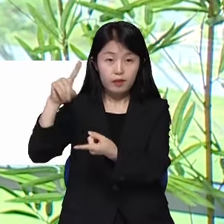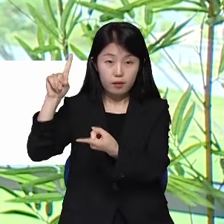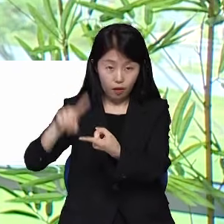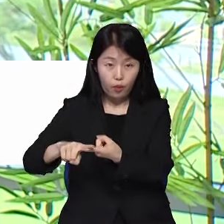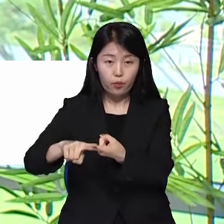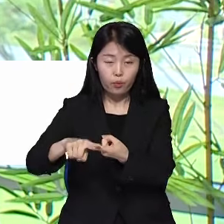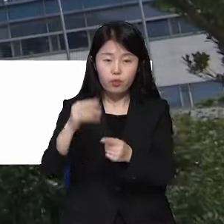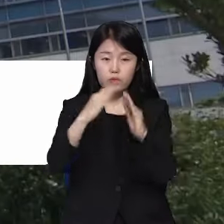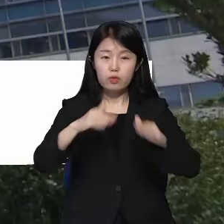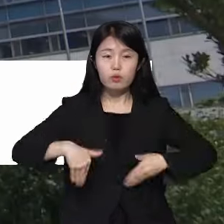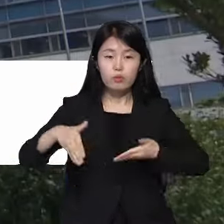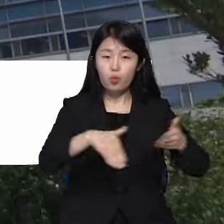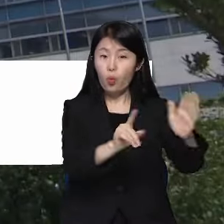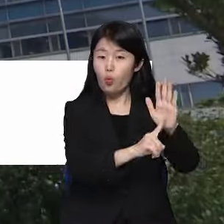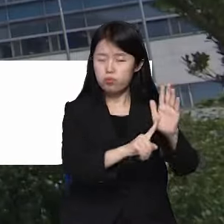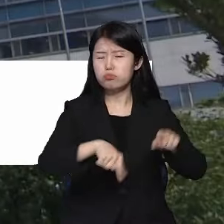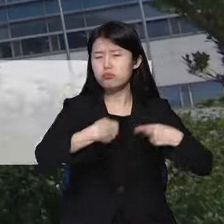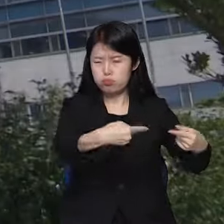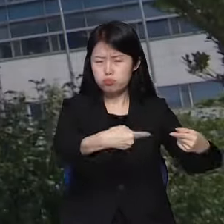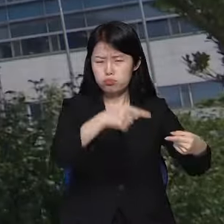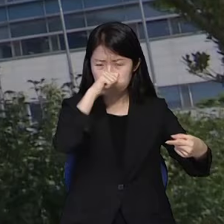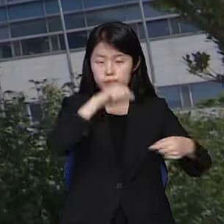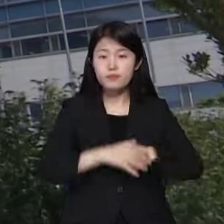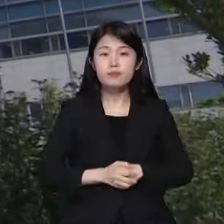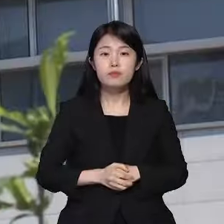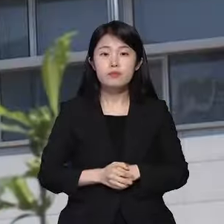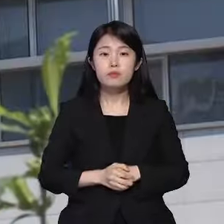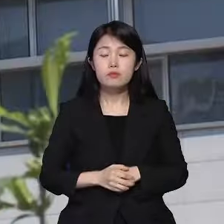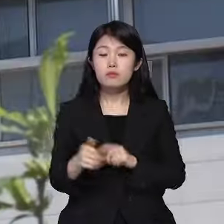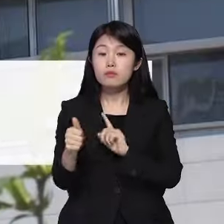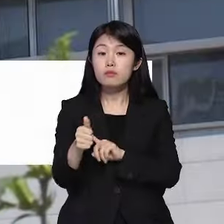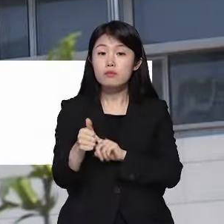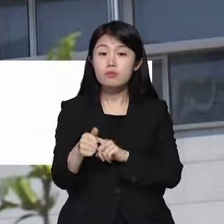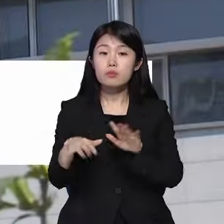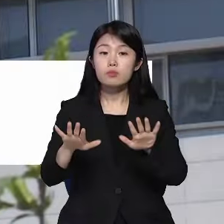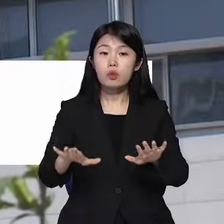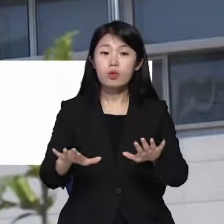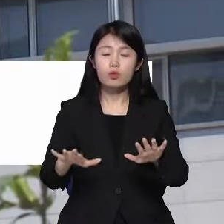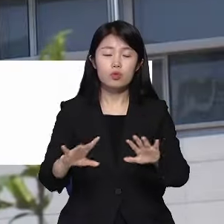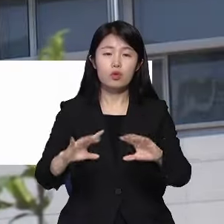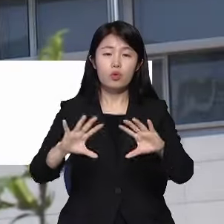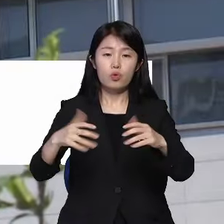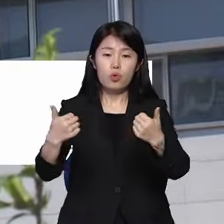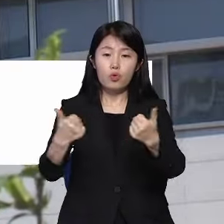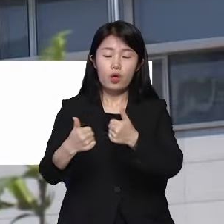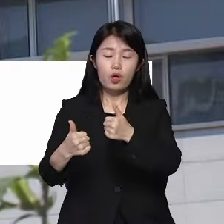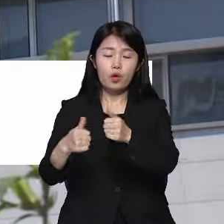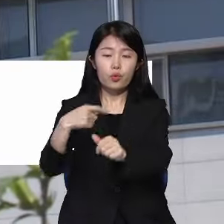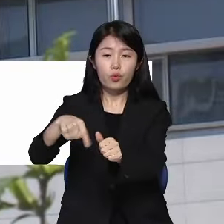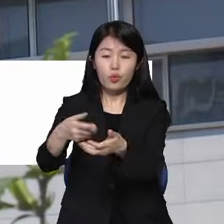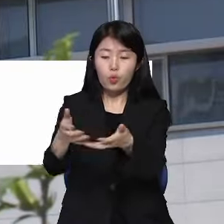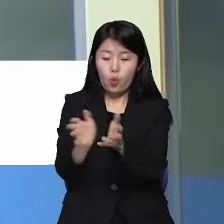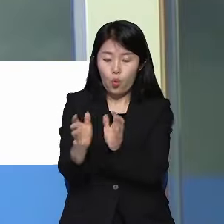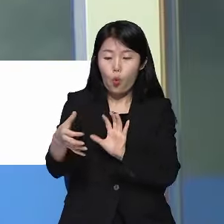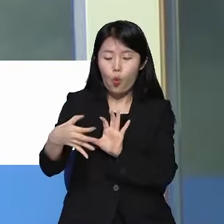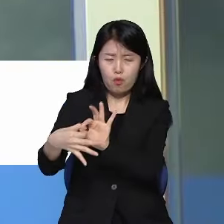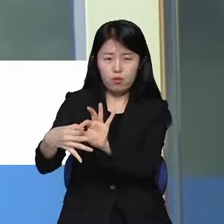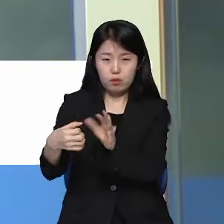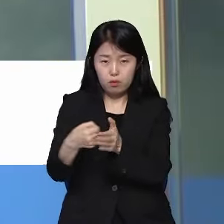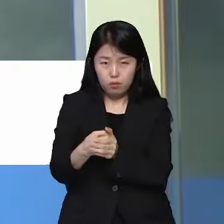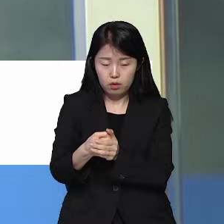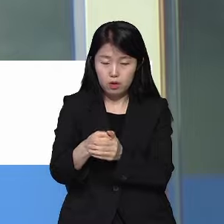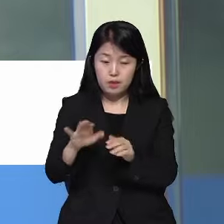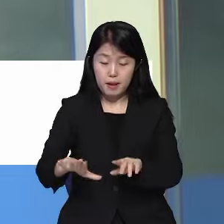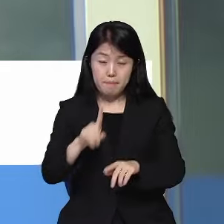응하는 것이 전남도는 김원이 국회교육위원회 소속인만큼 이번 발언이 지역 사회에 긍정적인